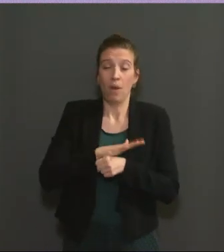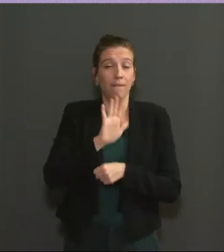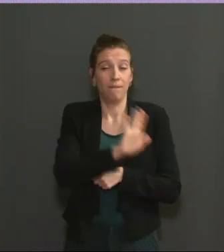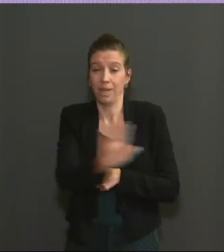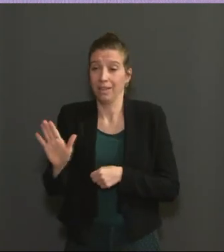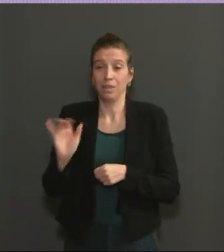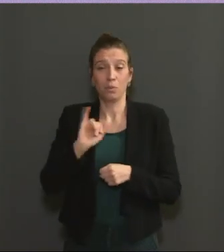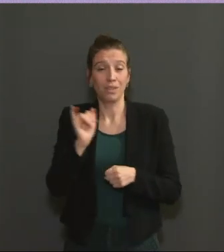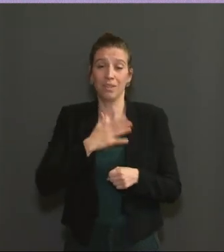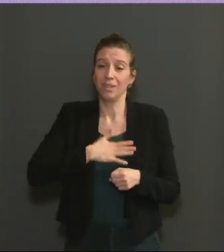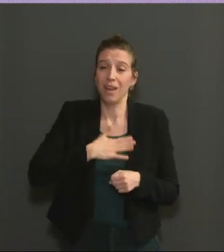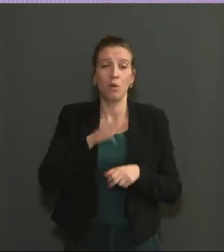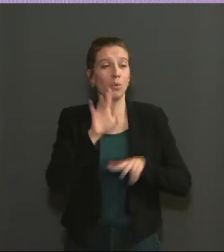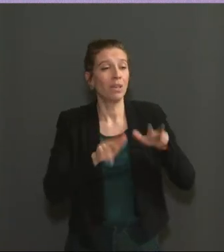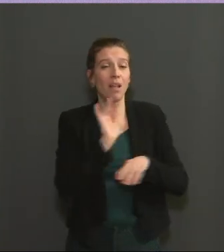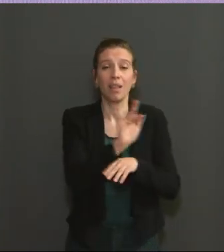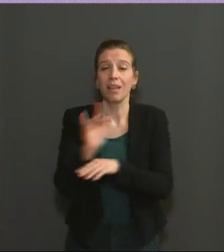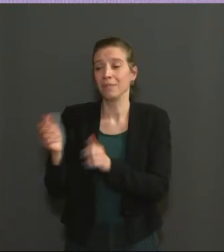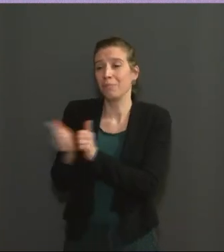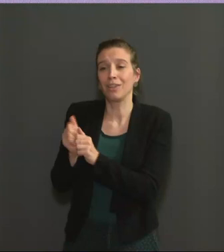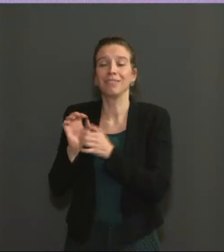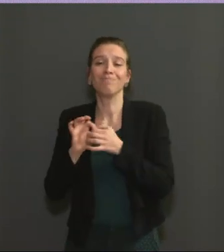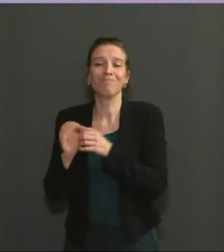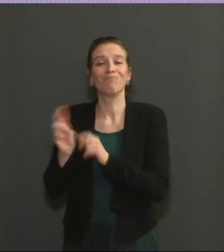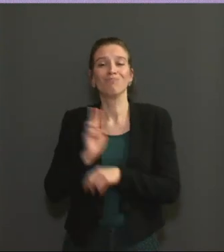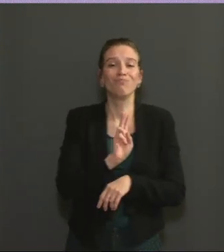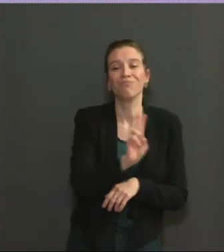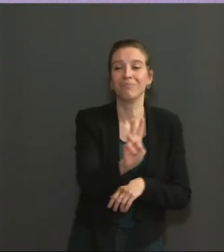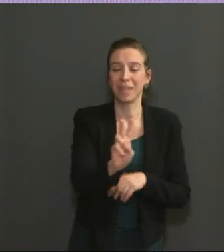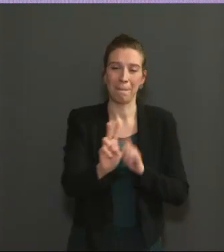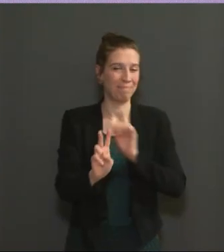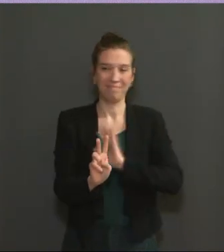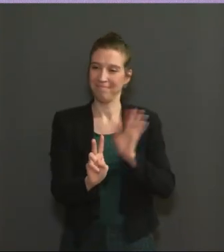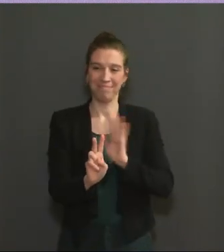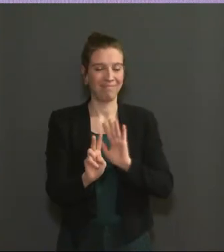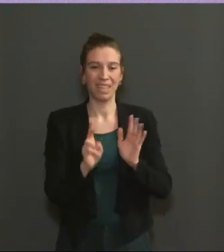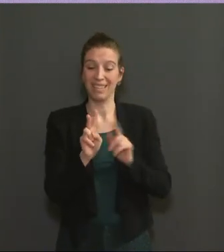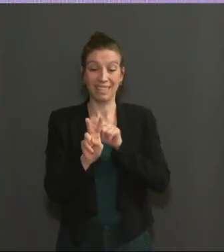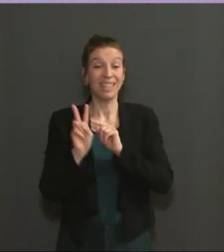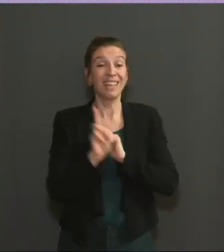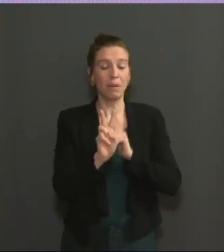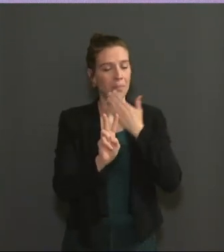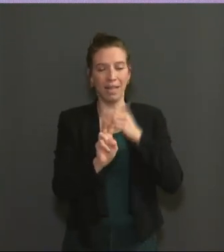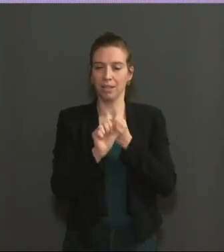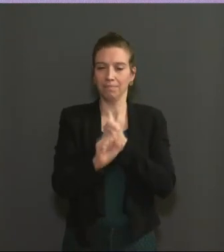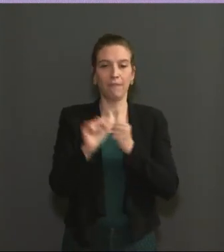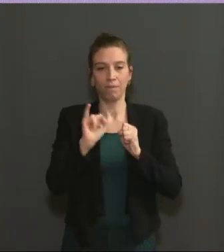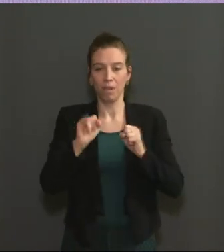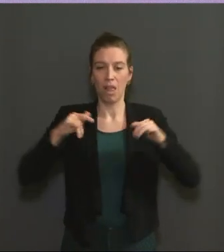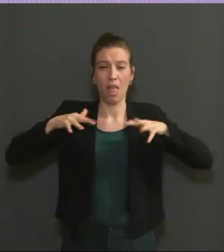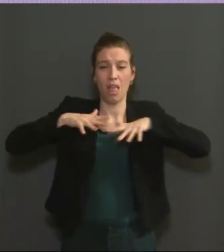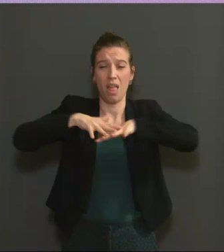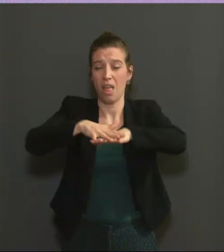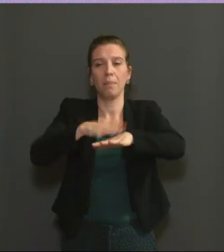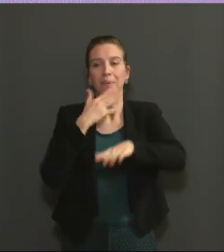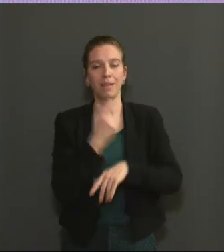Dr te vermij is het individueel winkelen verplicht dit weekend werd echter vastgesteld dat niet iedereen